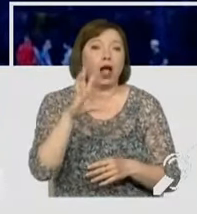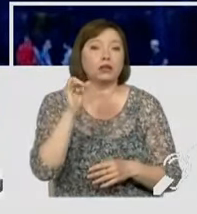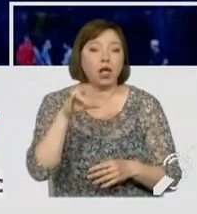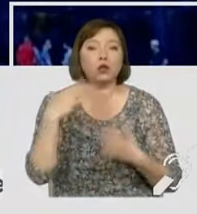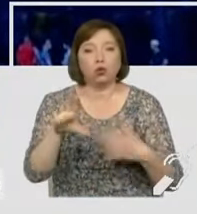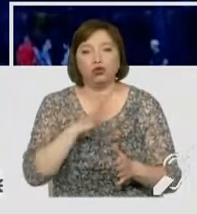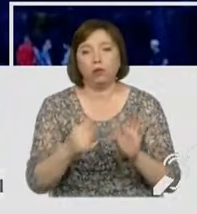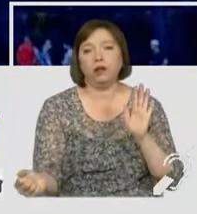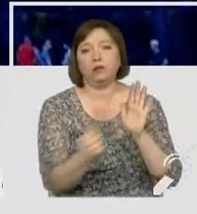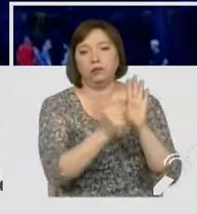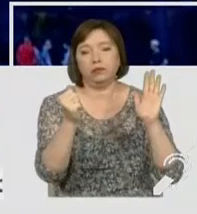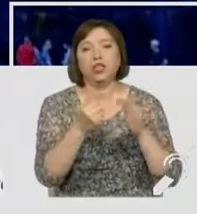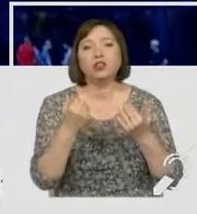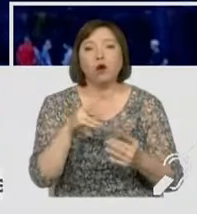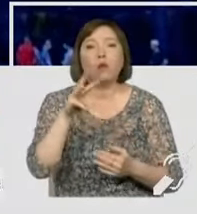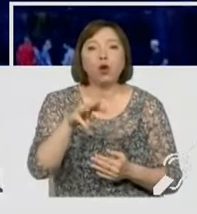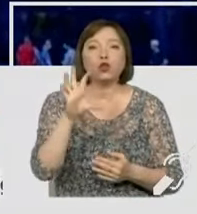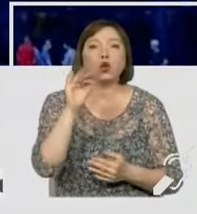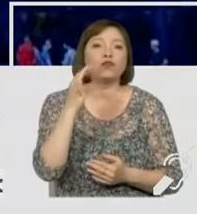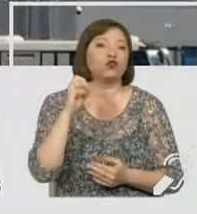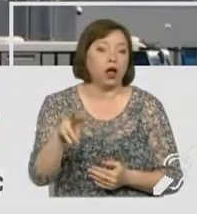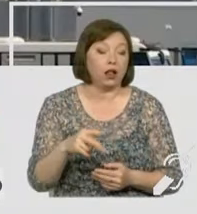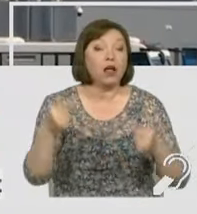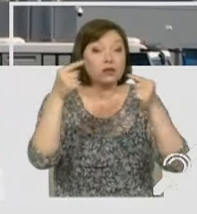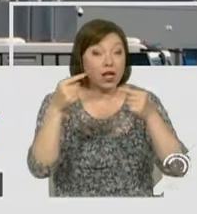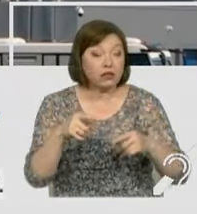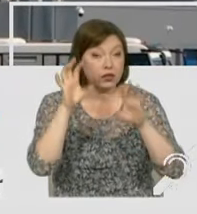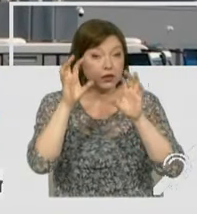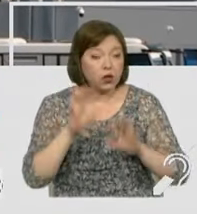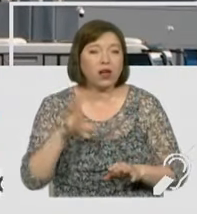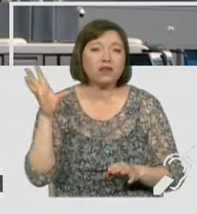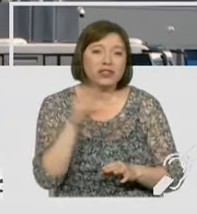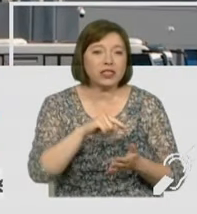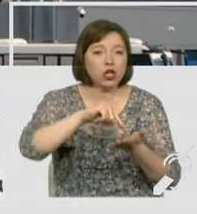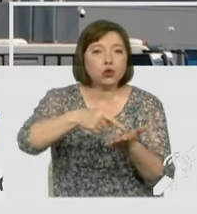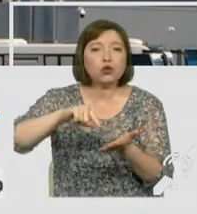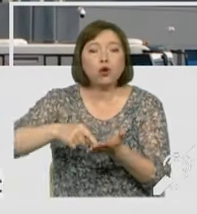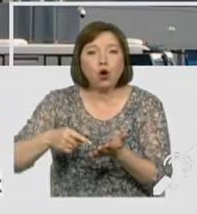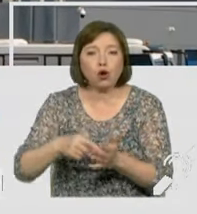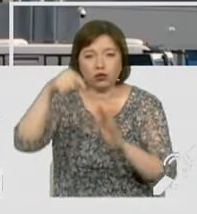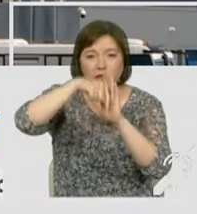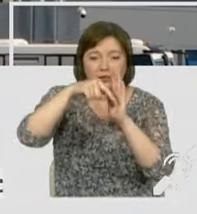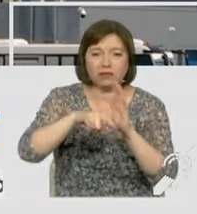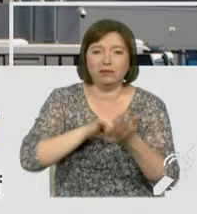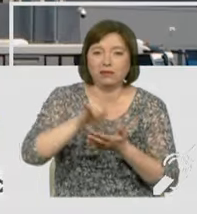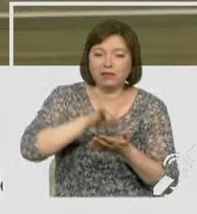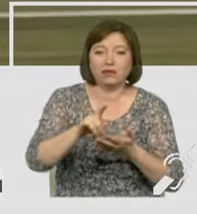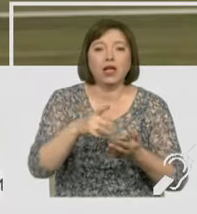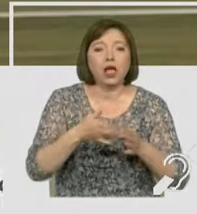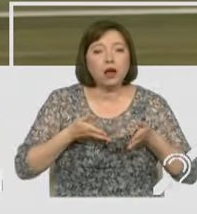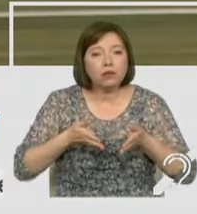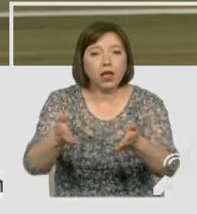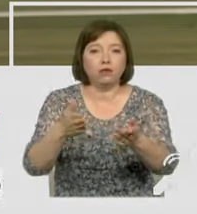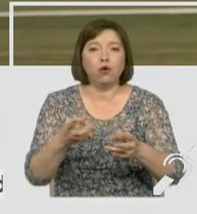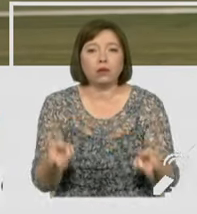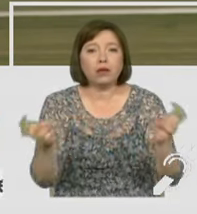au fost publicate astăzi în Monitorul Oficial. În conformitate cu legea, toate obiectele de infrastructură, precum pistele, platformele